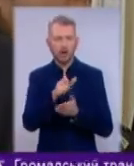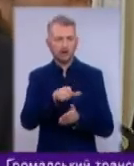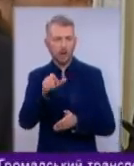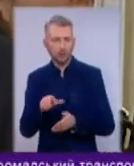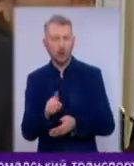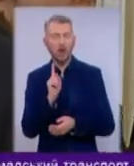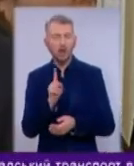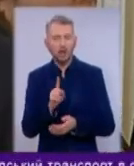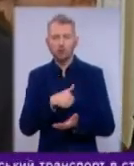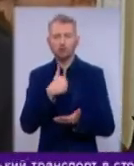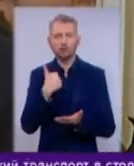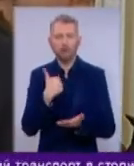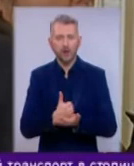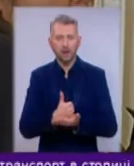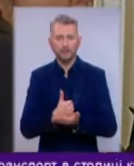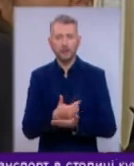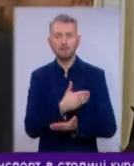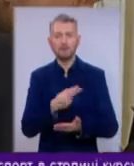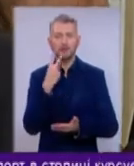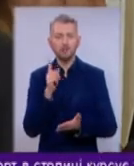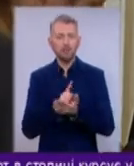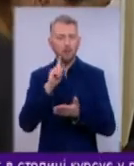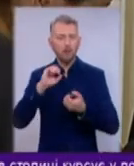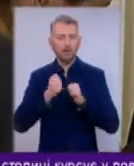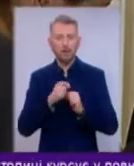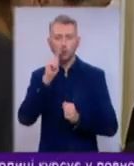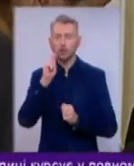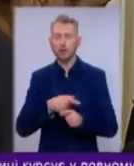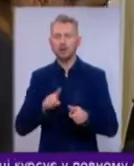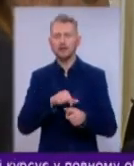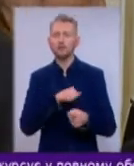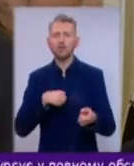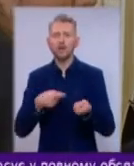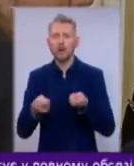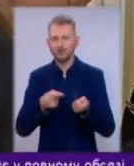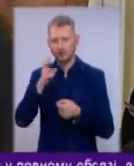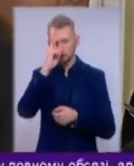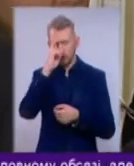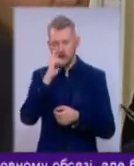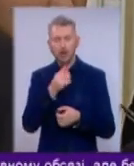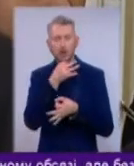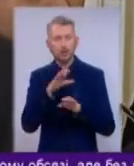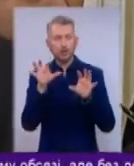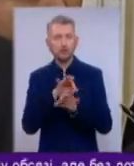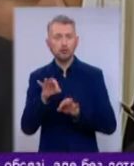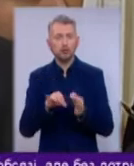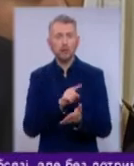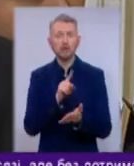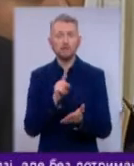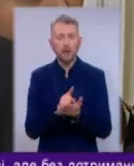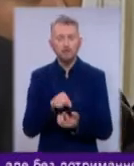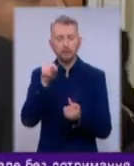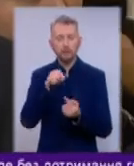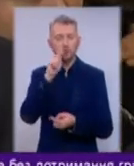Але ключове, ми завжди маємо пам'ятати, що Україна – це суверенна держава. І будь-який законопроект має